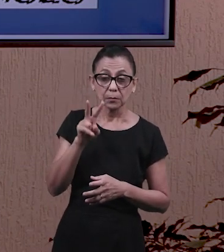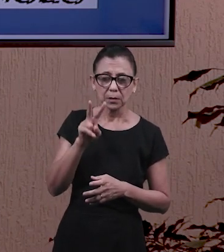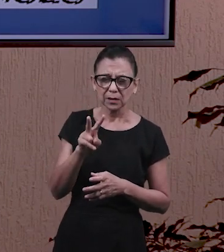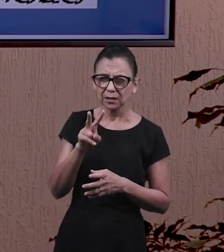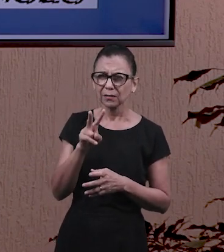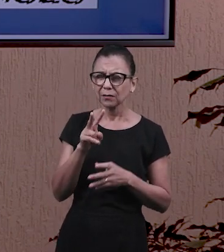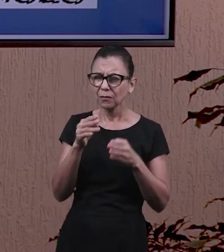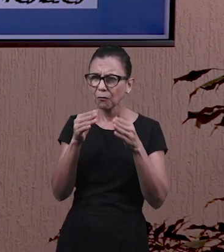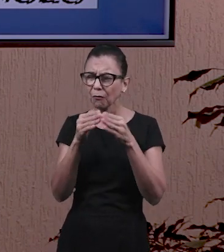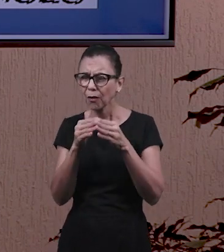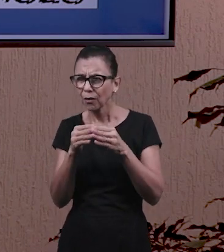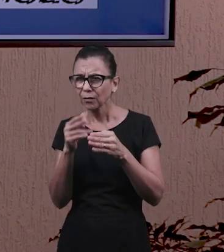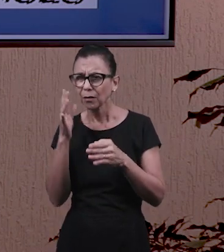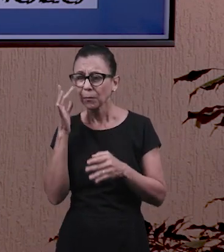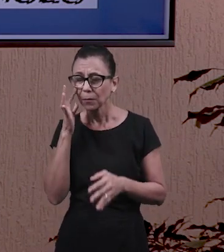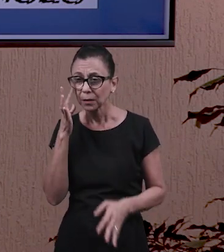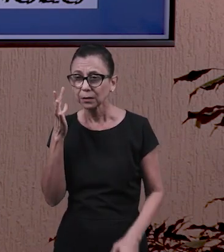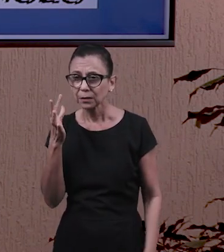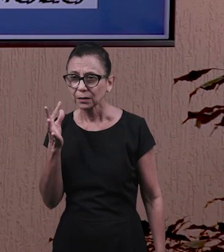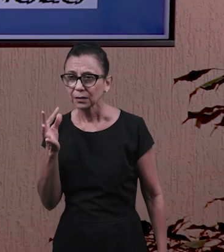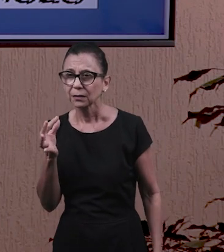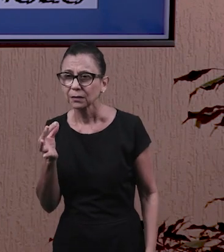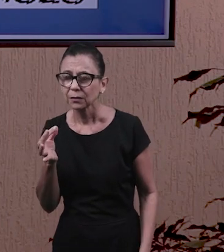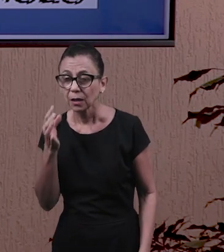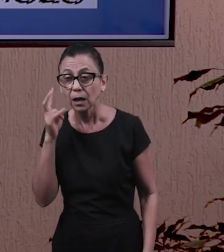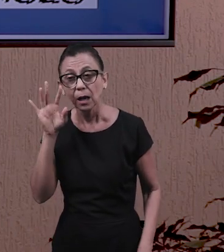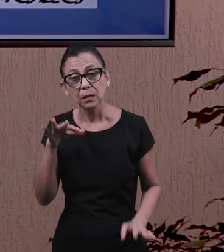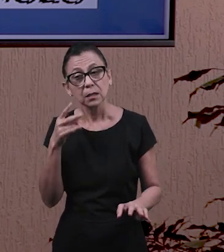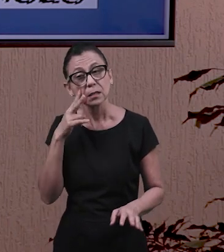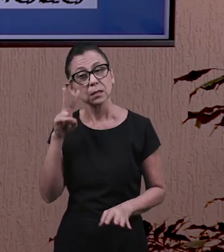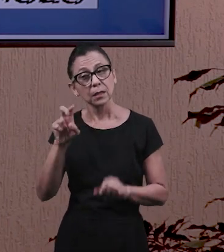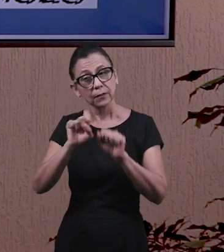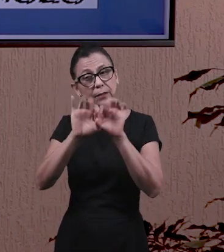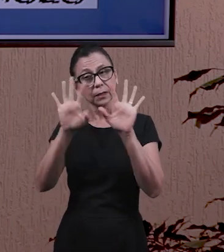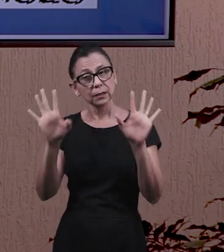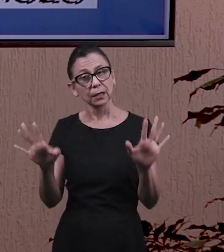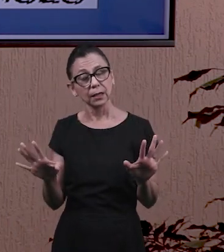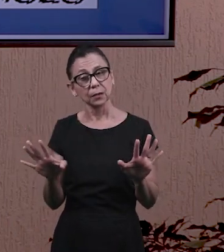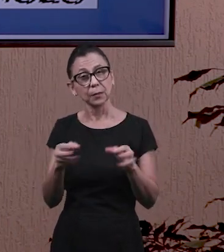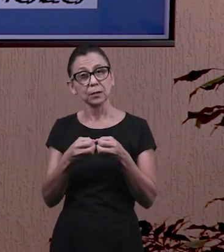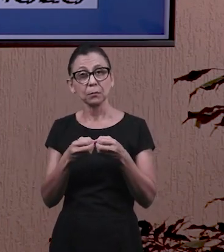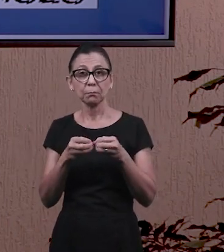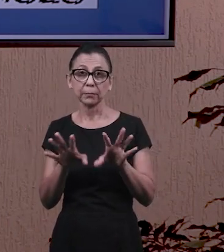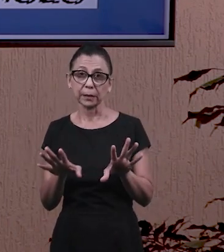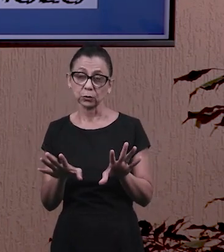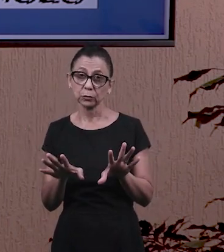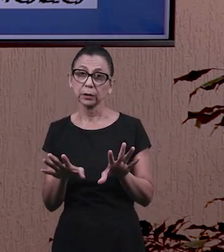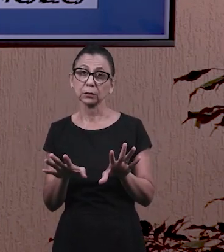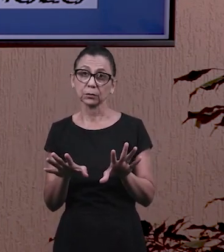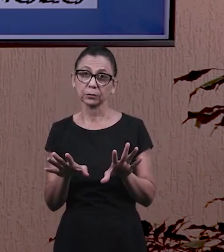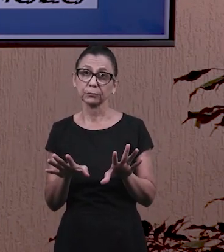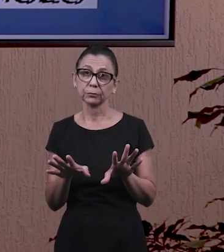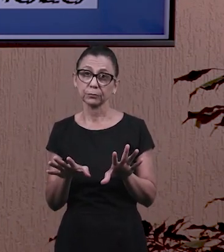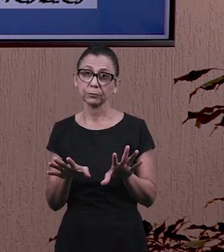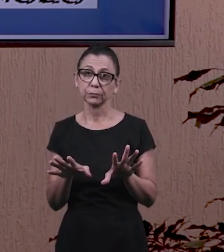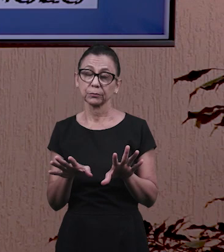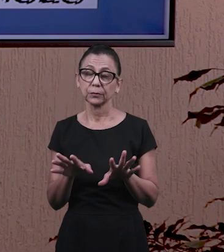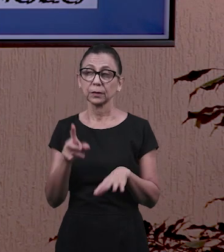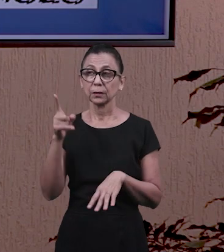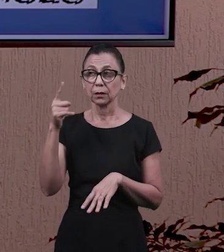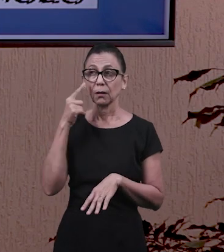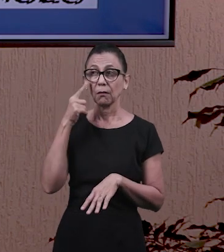euh, des fois, on arrive à voir ce genre de choses, mais qui n'apportent pas de préjudice en